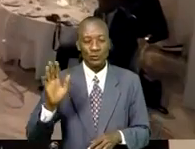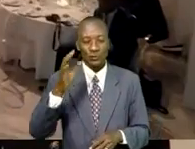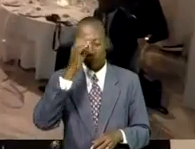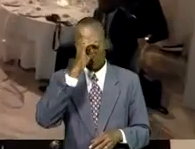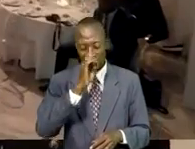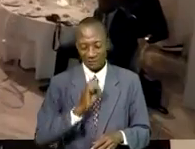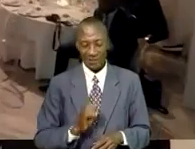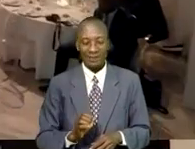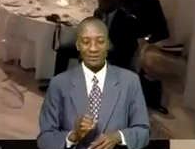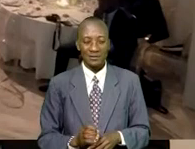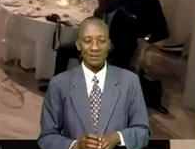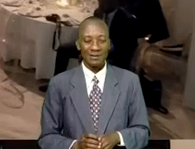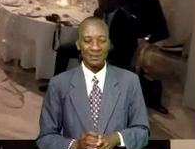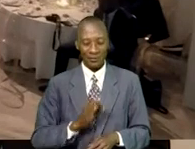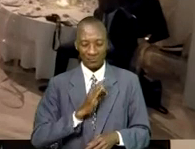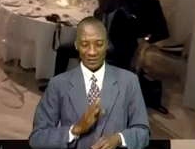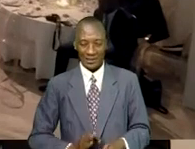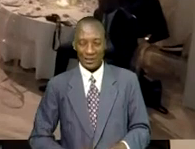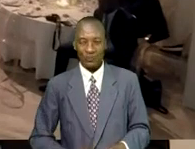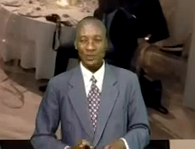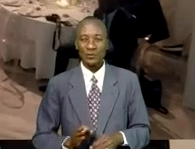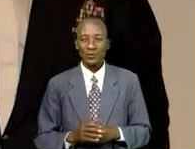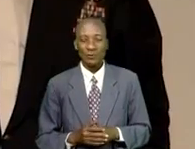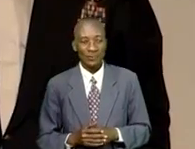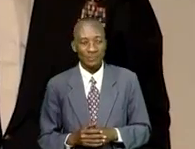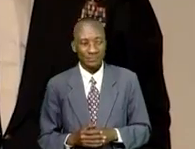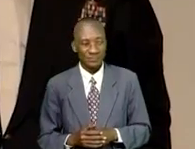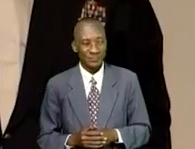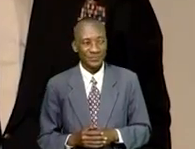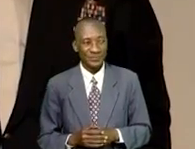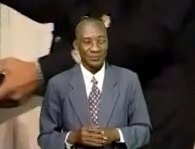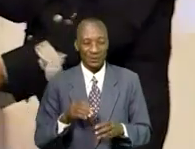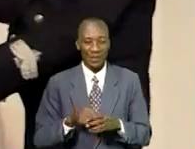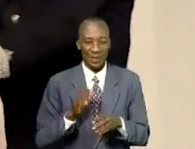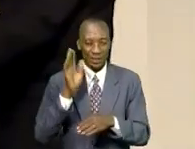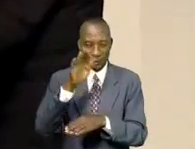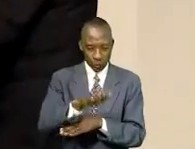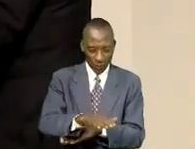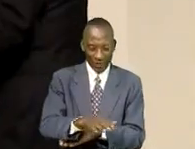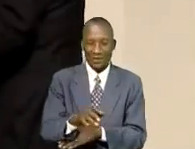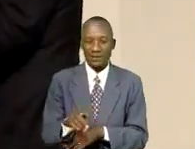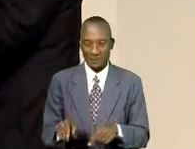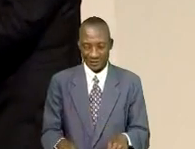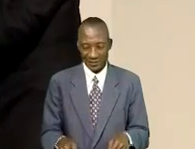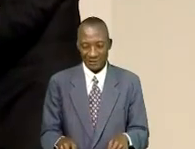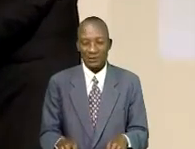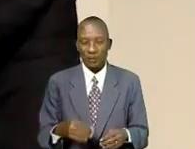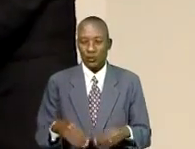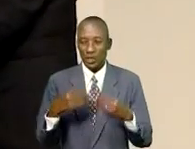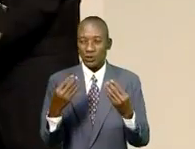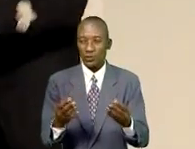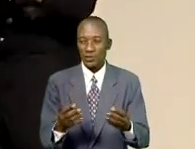Antoine Tshisekedi Tshilombo, à cette soirée intitulée nuit de distinction à